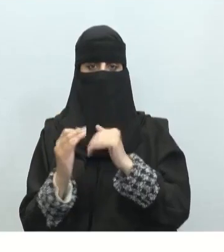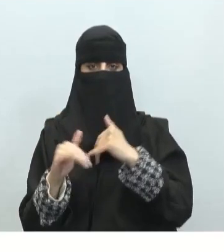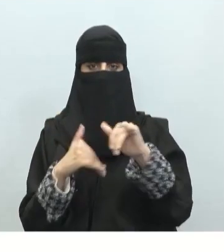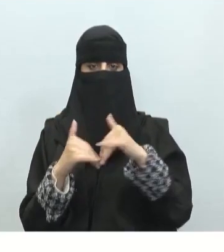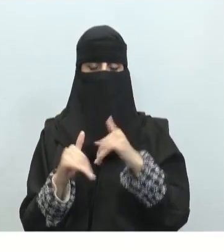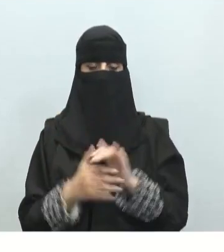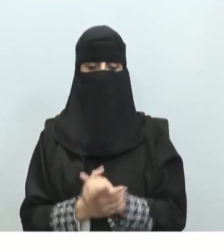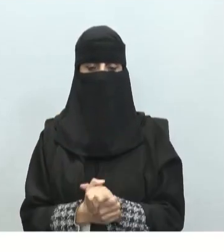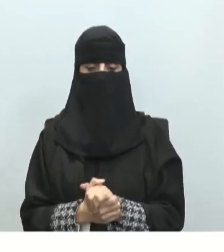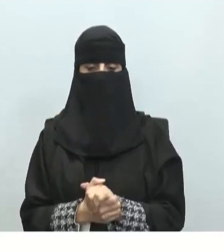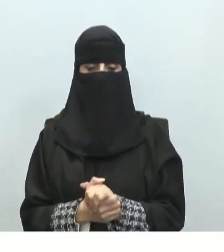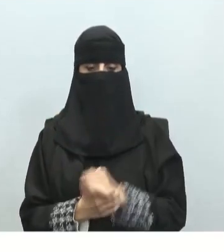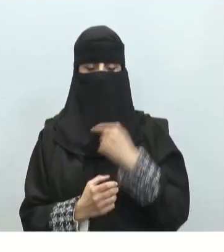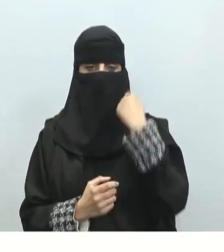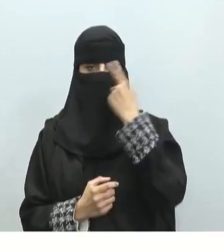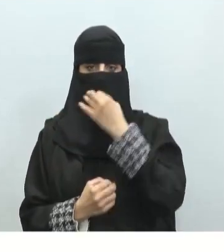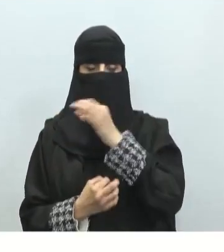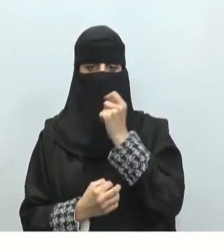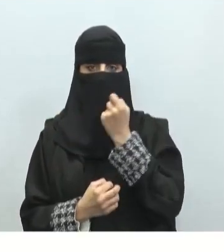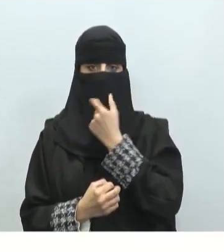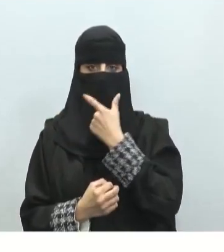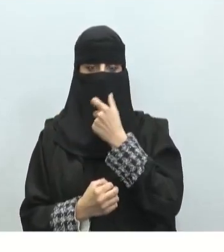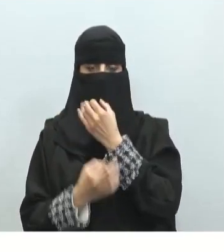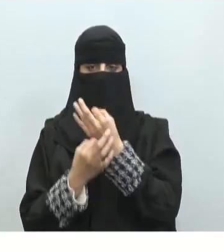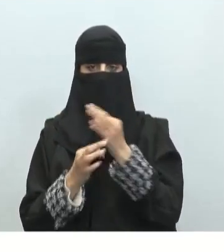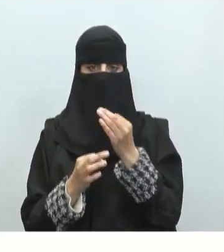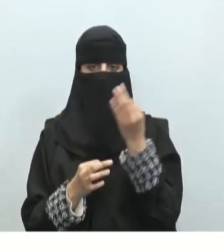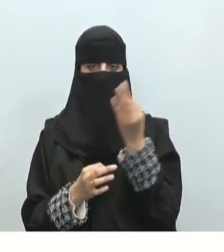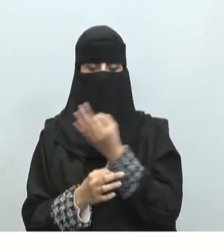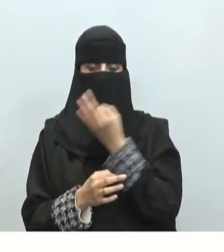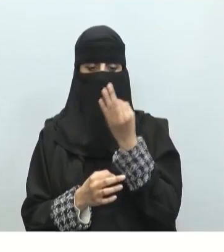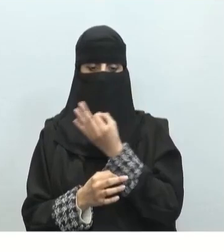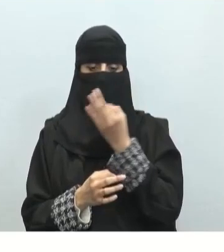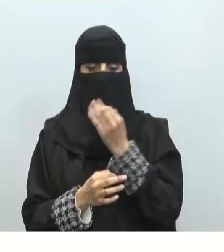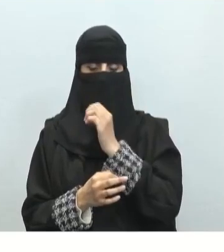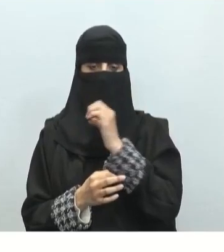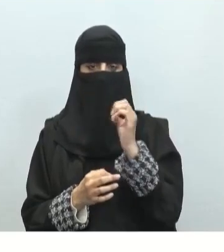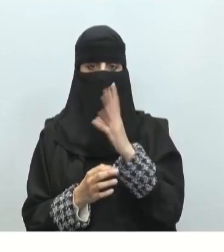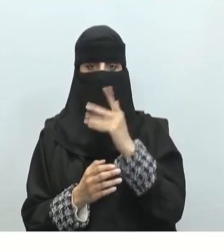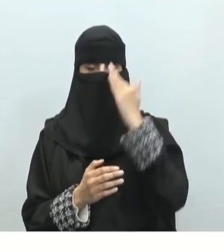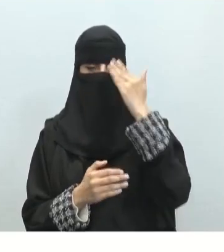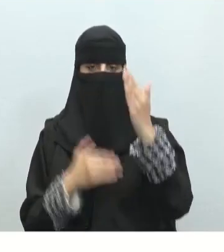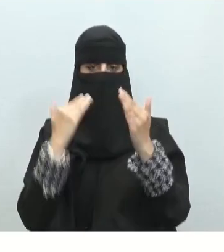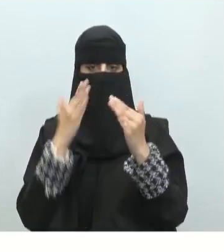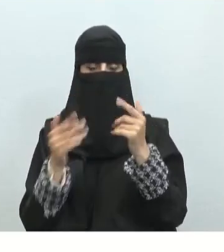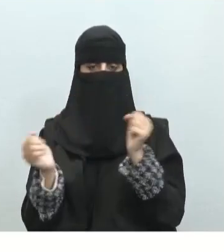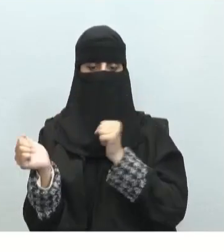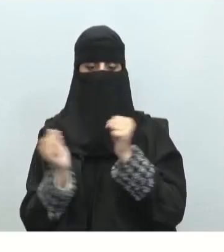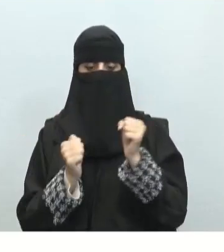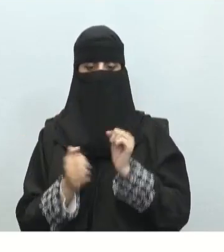والشوارع تبتسم الافواه وتردد الالسنه عبارات التهنئه